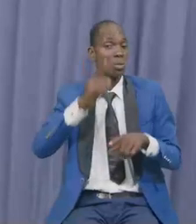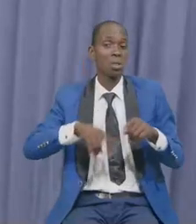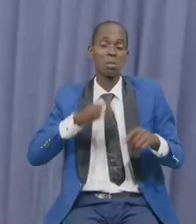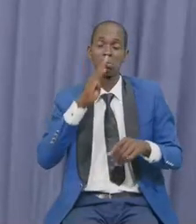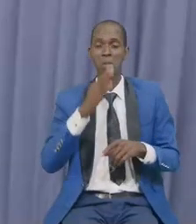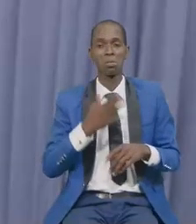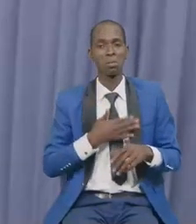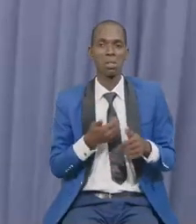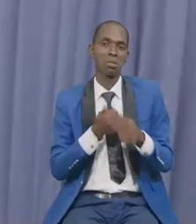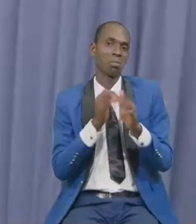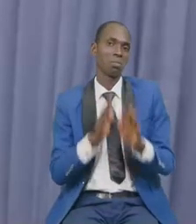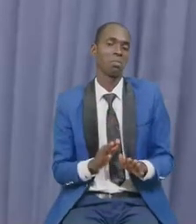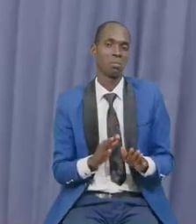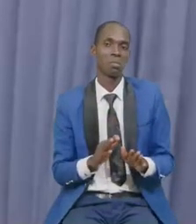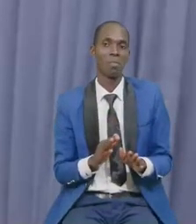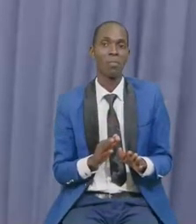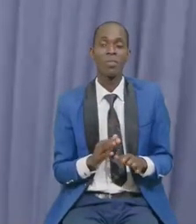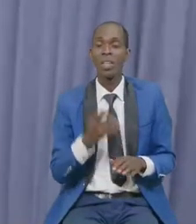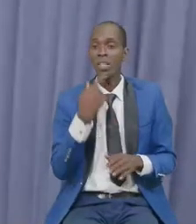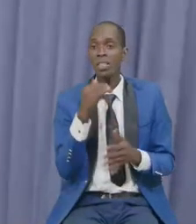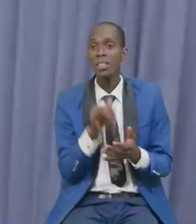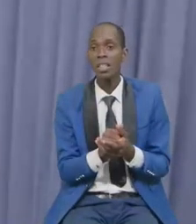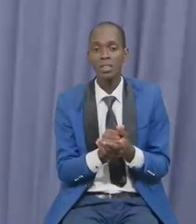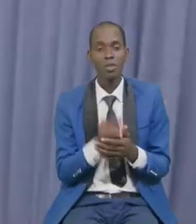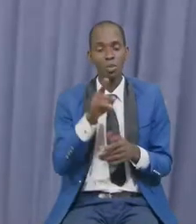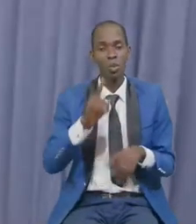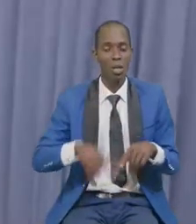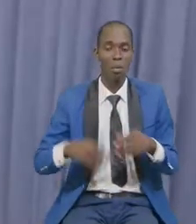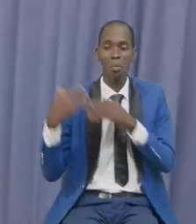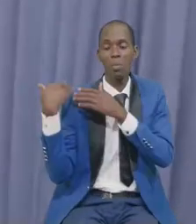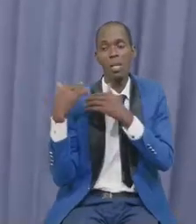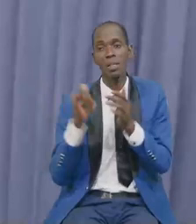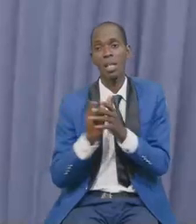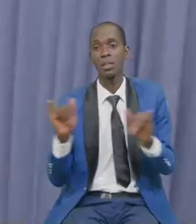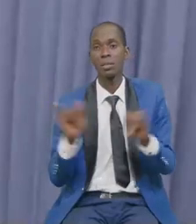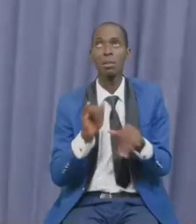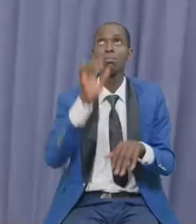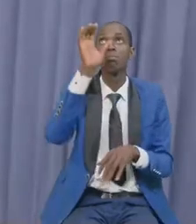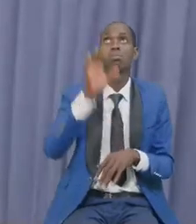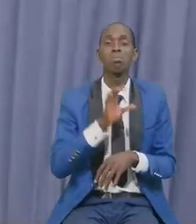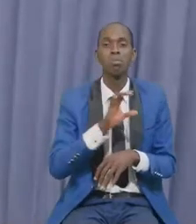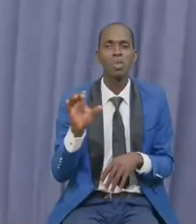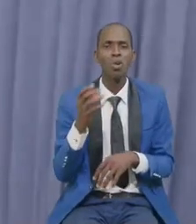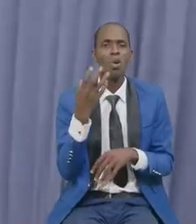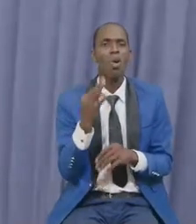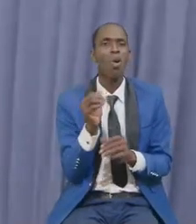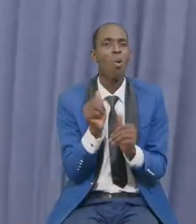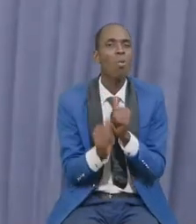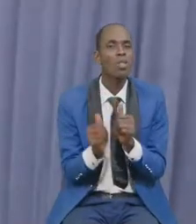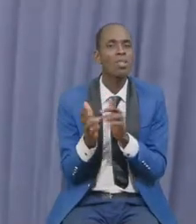croix, la même croix, une croix similaire sur laquelle Jésus est mort,